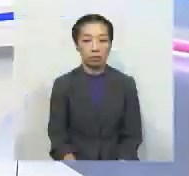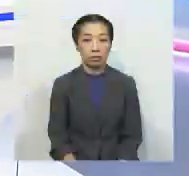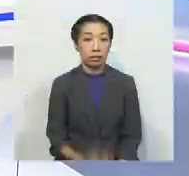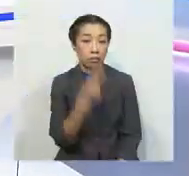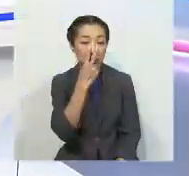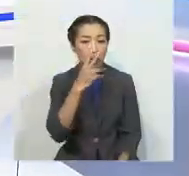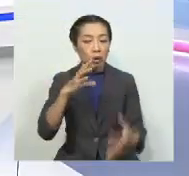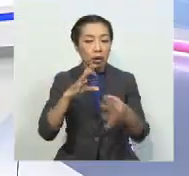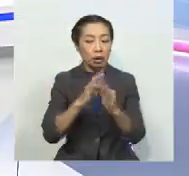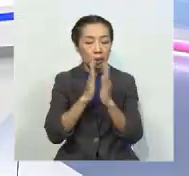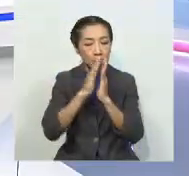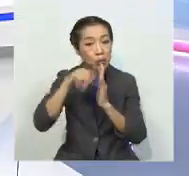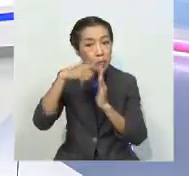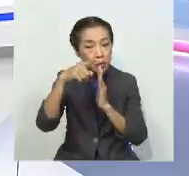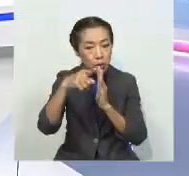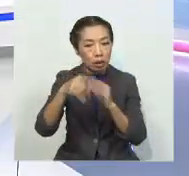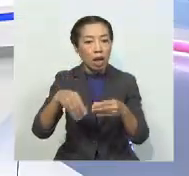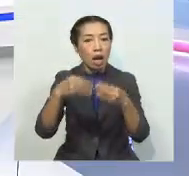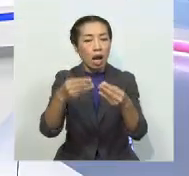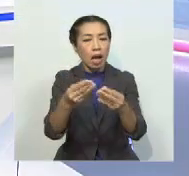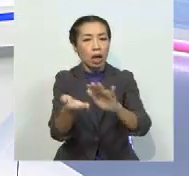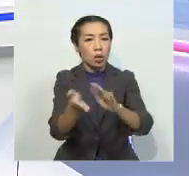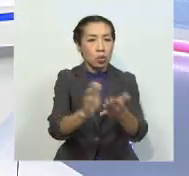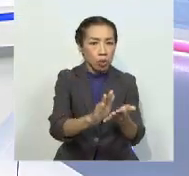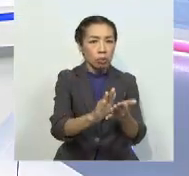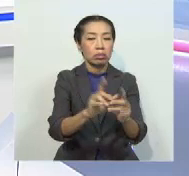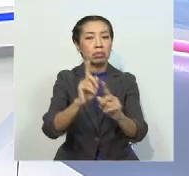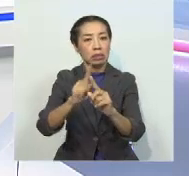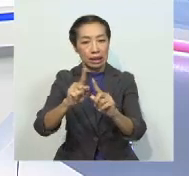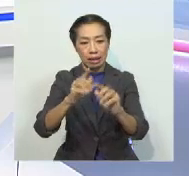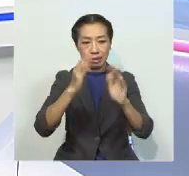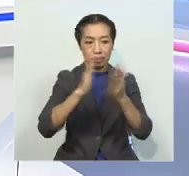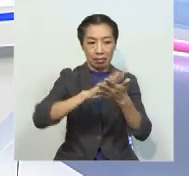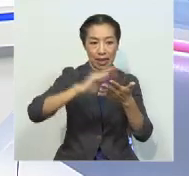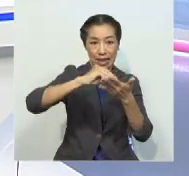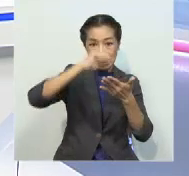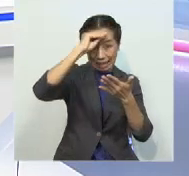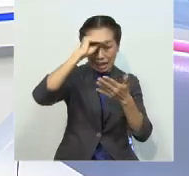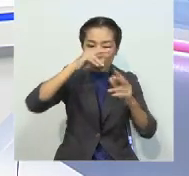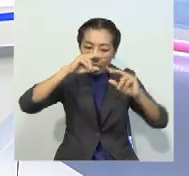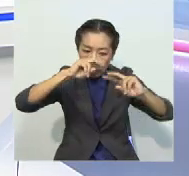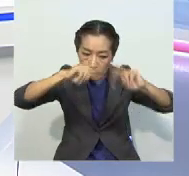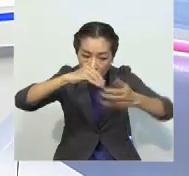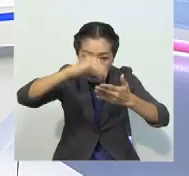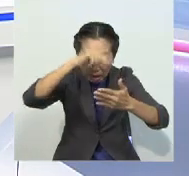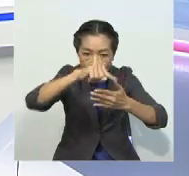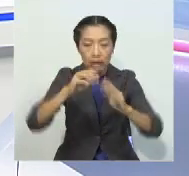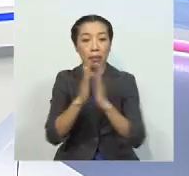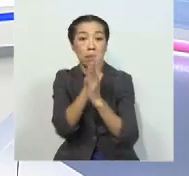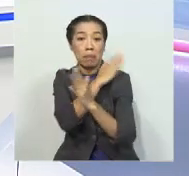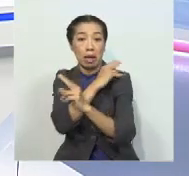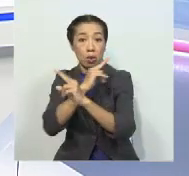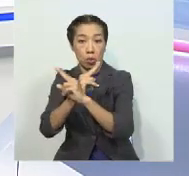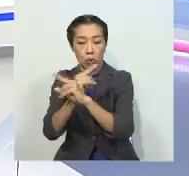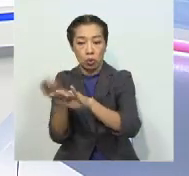ไปดูบรรยากาศการสวดพระพุทธมนต์นะคะครูใหญ่และครูใหญ่พระเทพพิทยาคมหรือว่าหลวงพ่อคูณปริสุทธโธในวันแรกรอบแรกกันค่